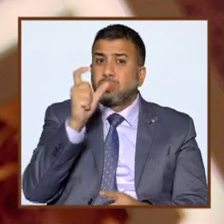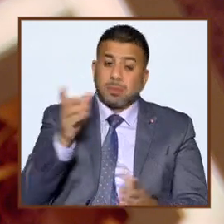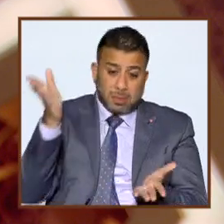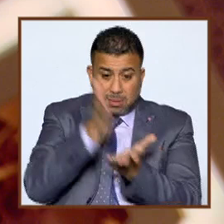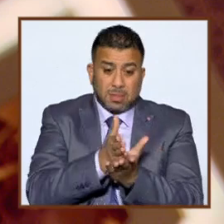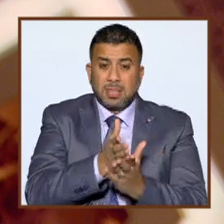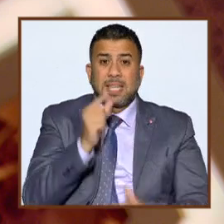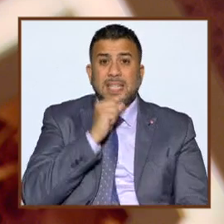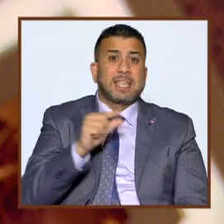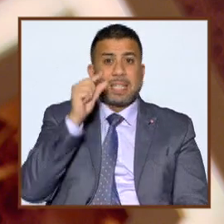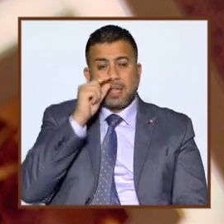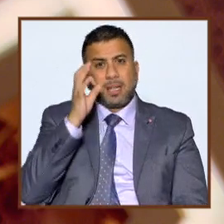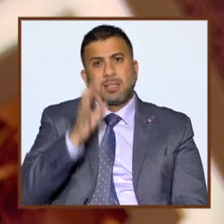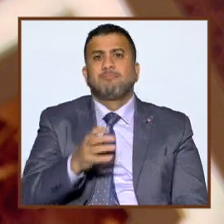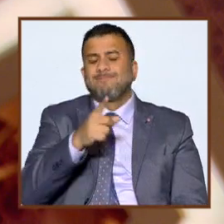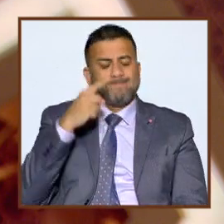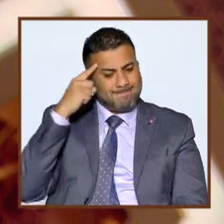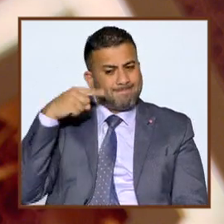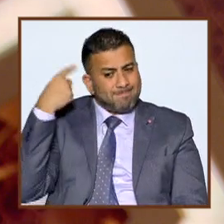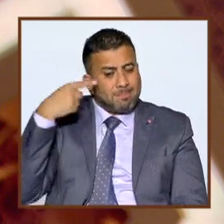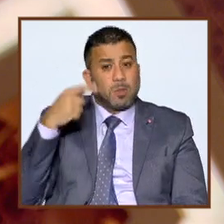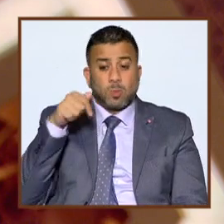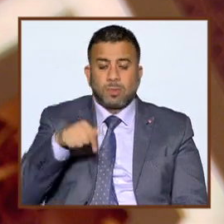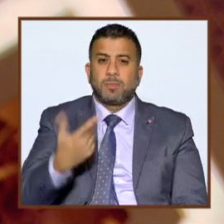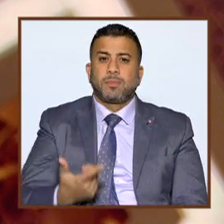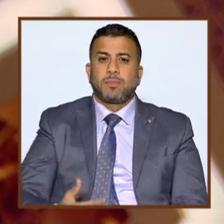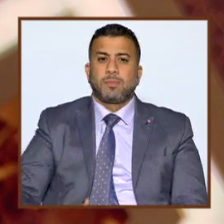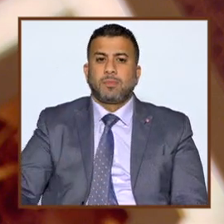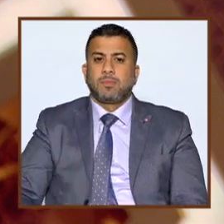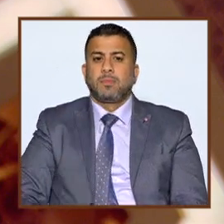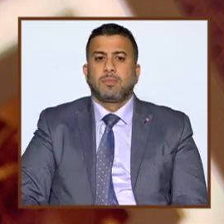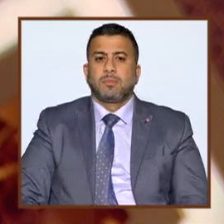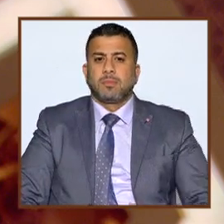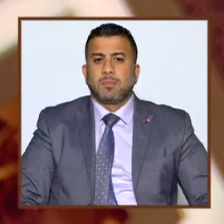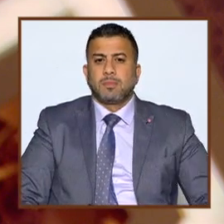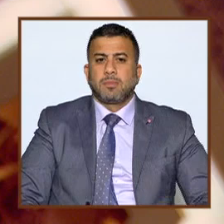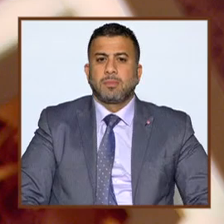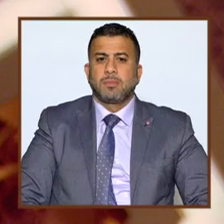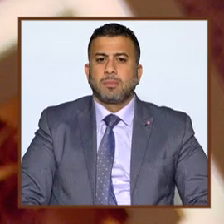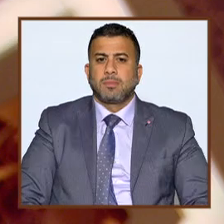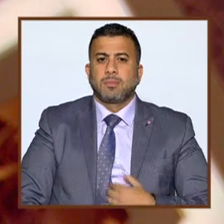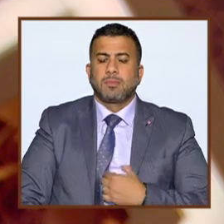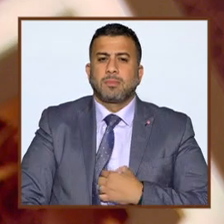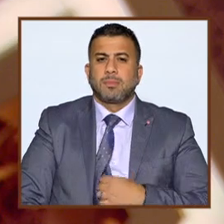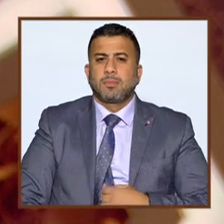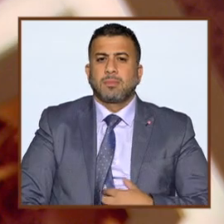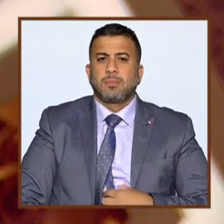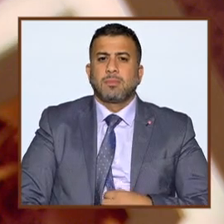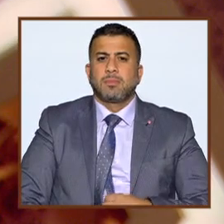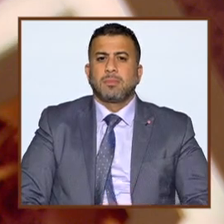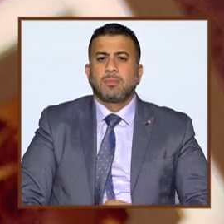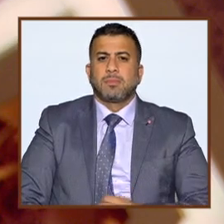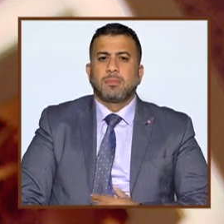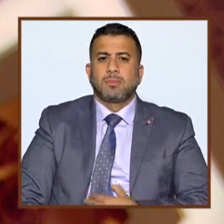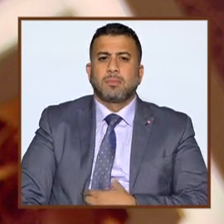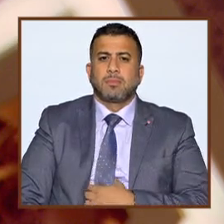الدين. أنا أنصحك يا أختي أم فيصل، أنصحك بأن تقولون له يعني استمر